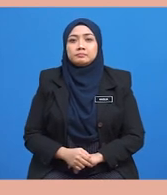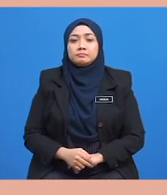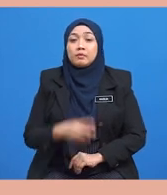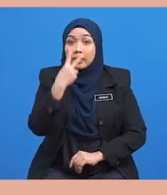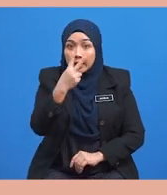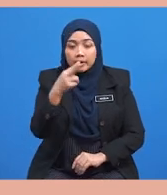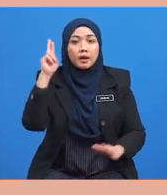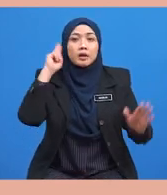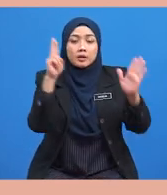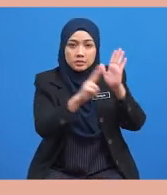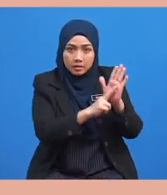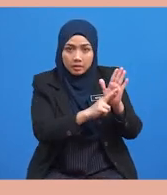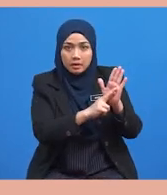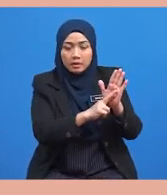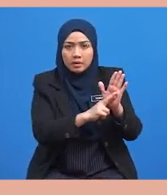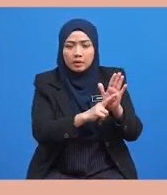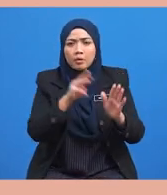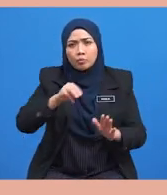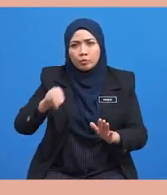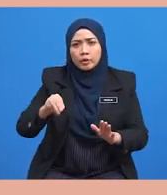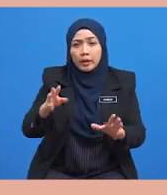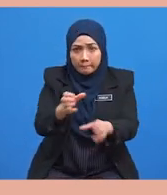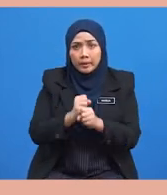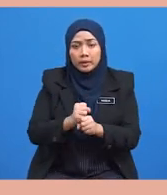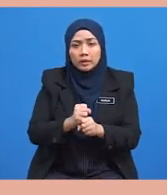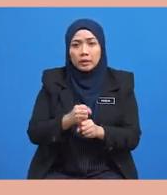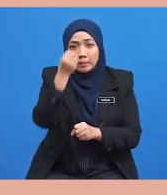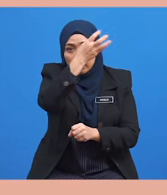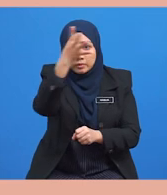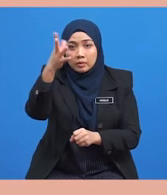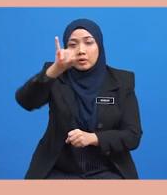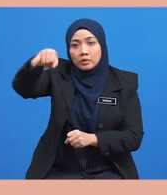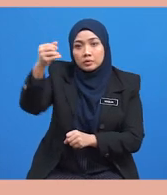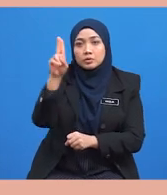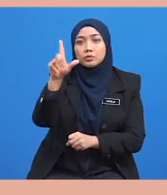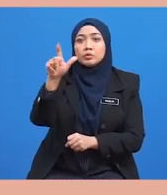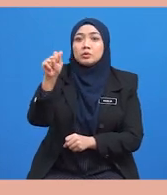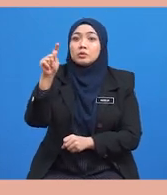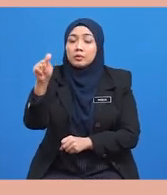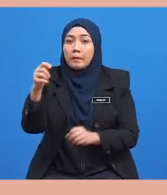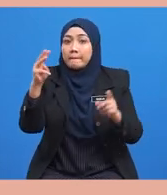Berdasarkan rajah, dapatkah murid-murid menyatakan julat markah yang lebih kerap muncul?